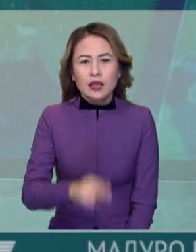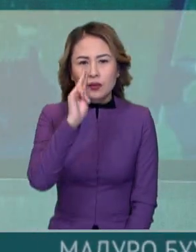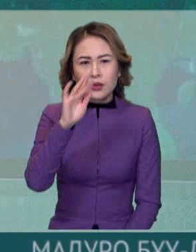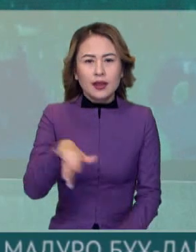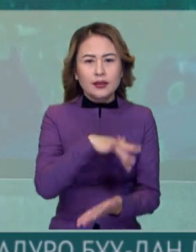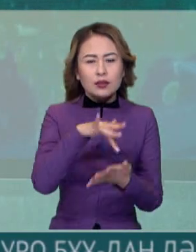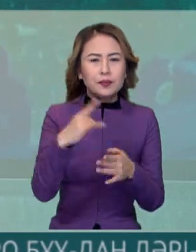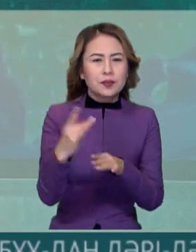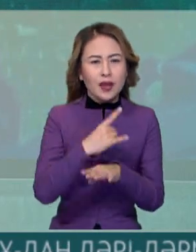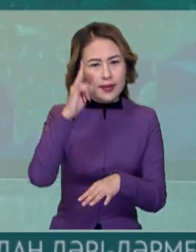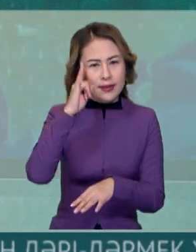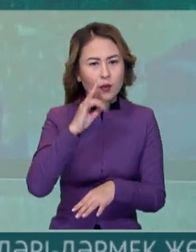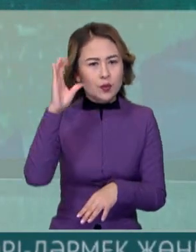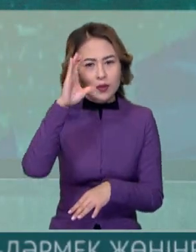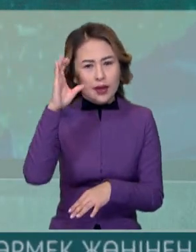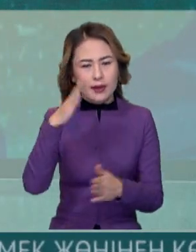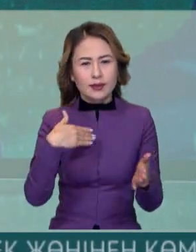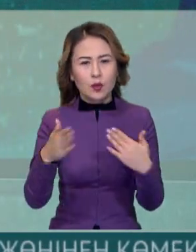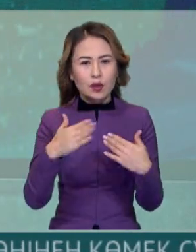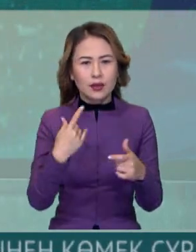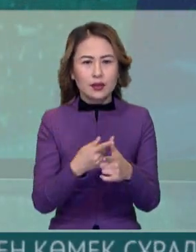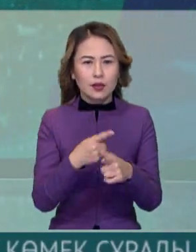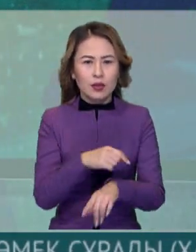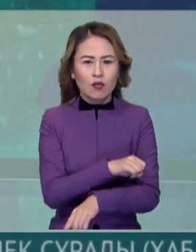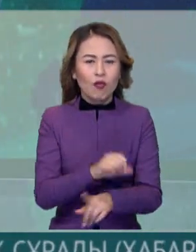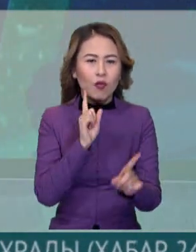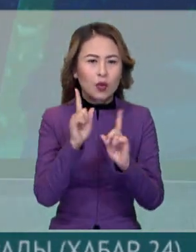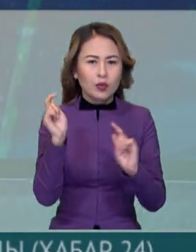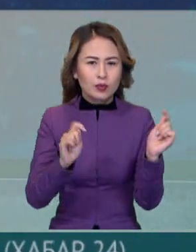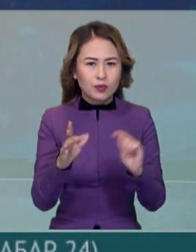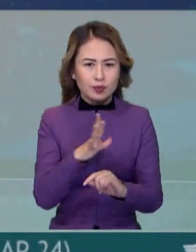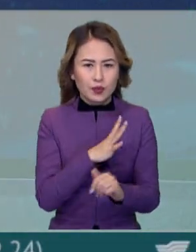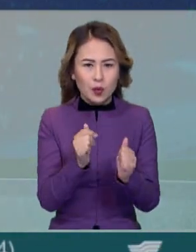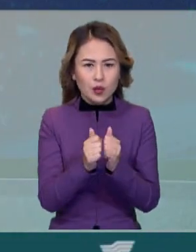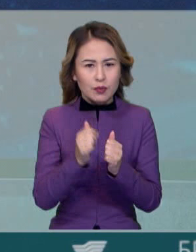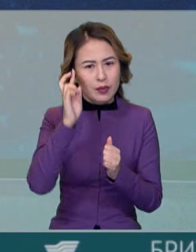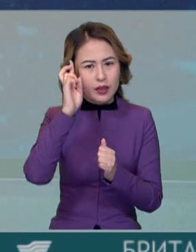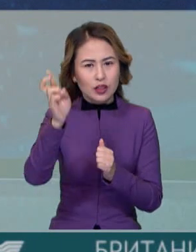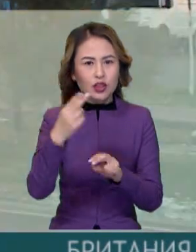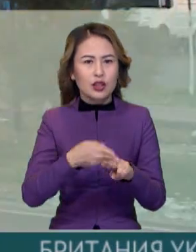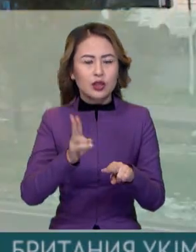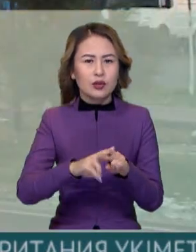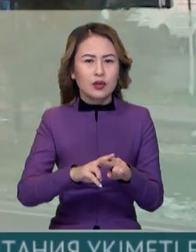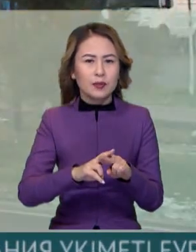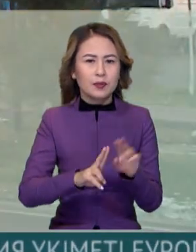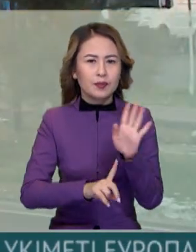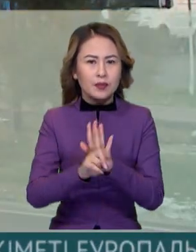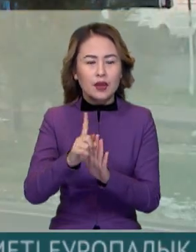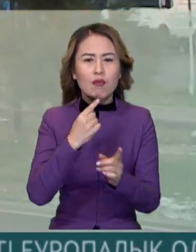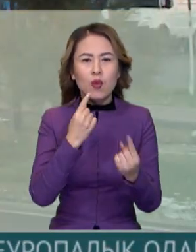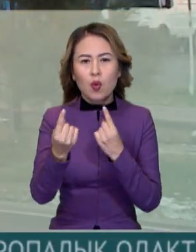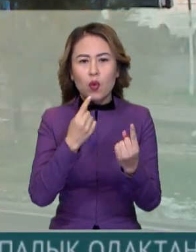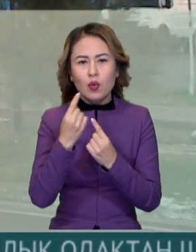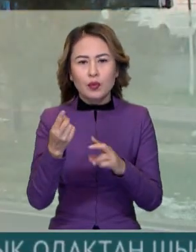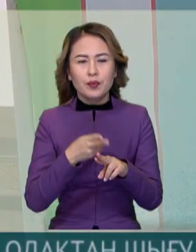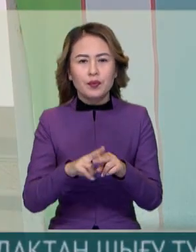Шымкент қаласында тұңғыш рет Қазақстан мен Өзбекстан арасындағы өңіраралық ынтымақтастық форумы өтіп жатыр. Көрші мемлекеттің Шым шаһар мен